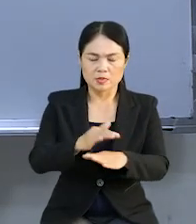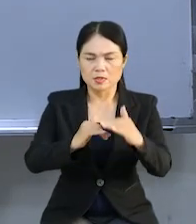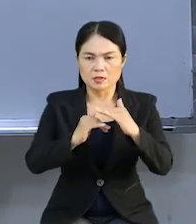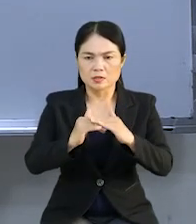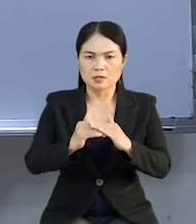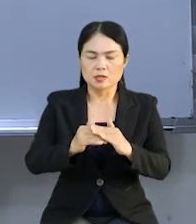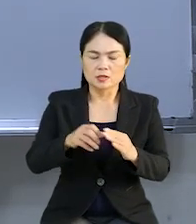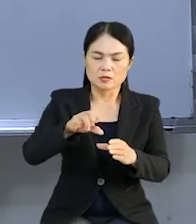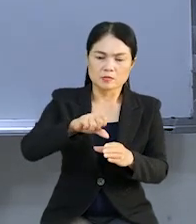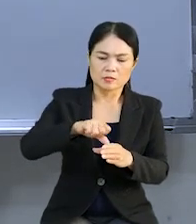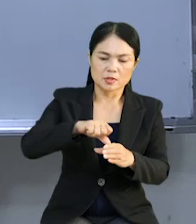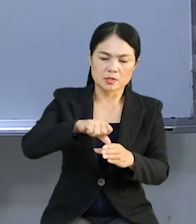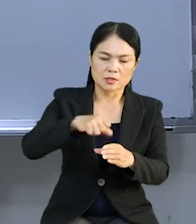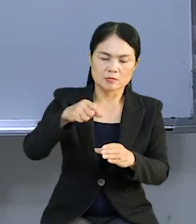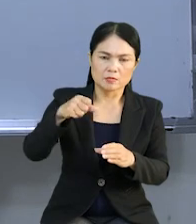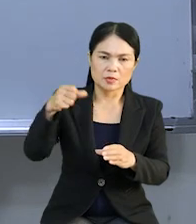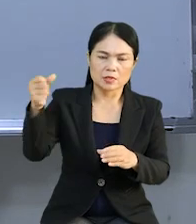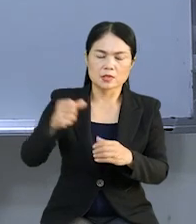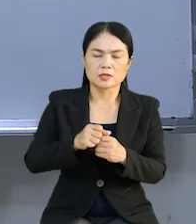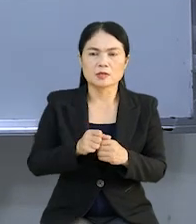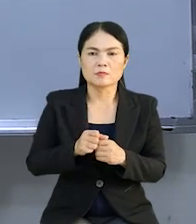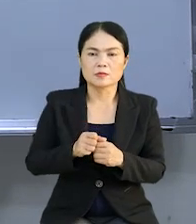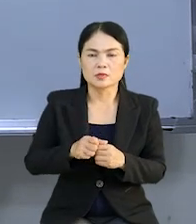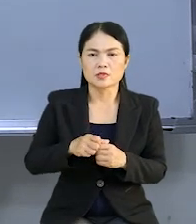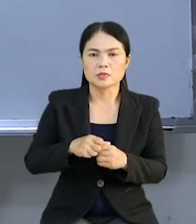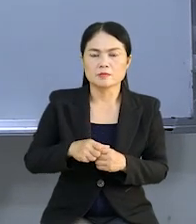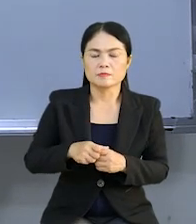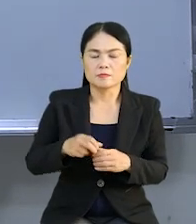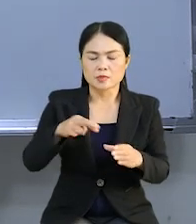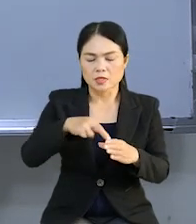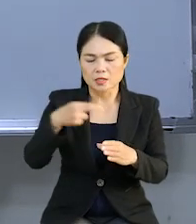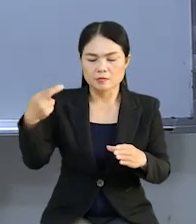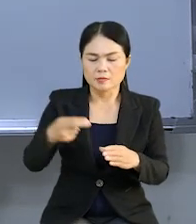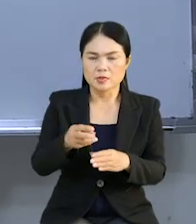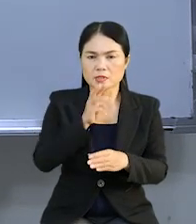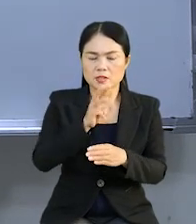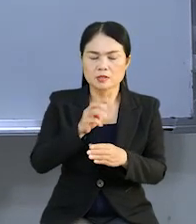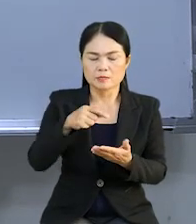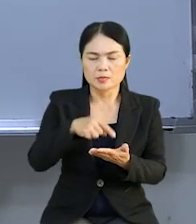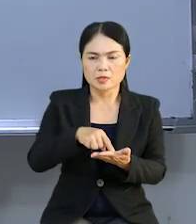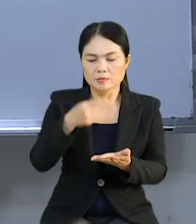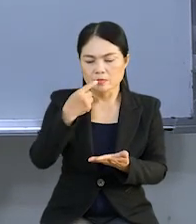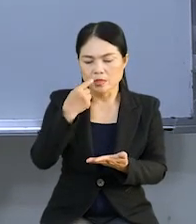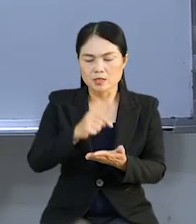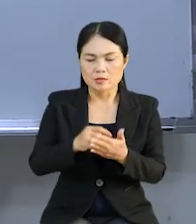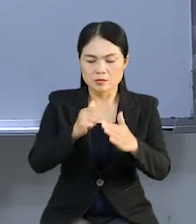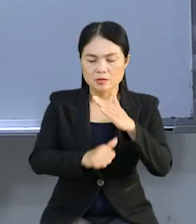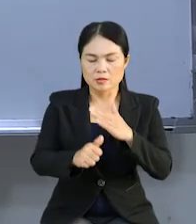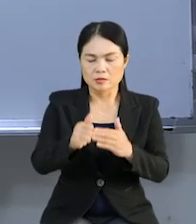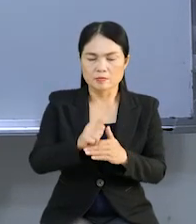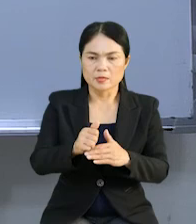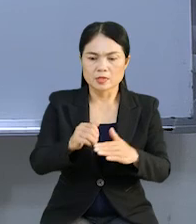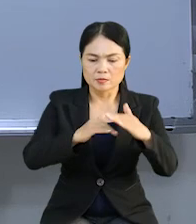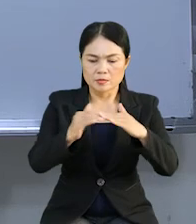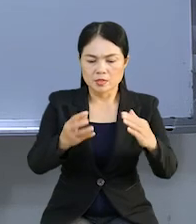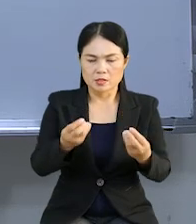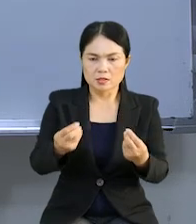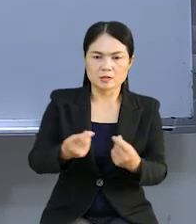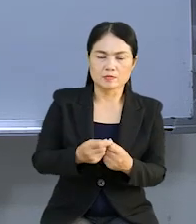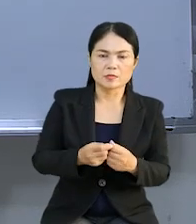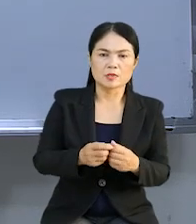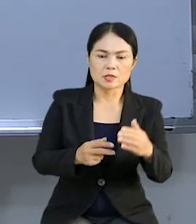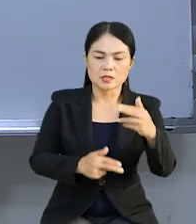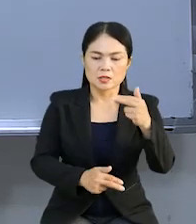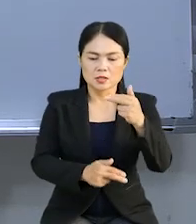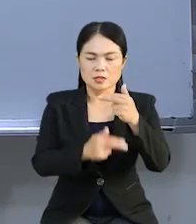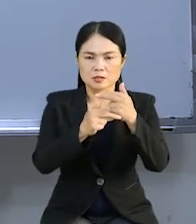ប់ដែលមានឧស្ម័ននៅស្រទាប់ខាងក្រោមប្រេងមានទឹកប្រៃនៅក្រោមទឹកប្រៃមានស្រទាប់ដីដែលជាទម្រ